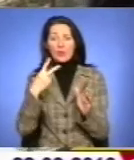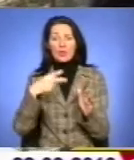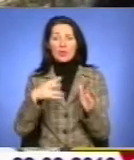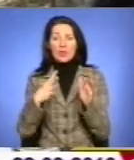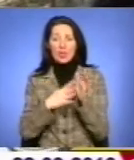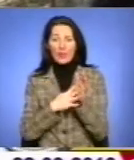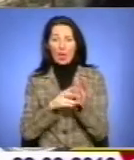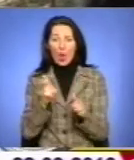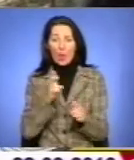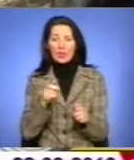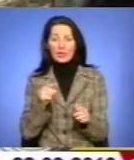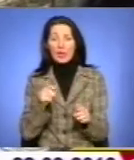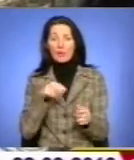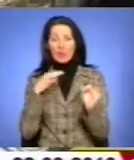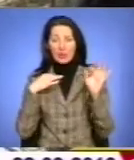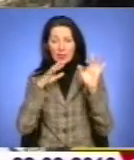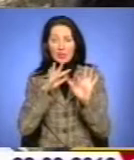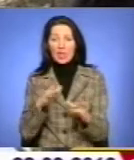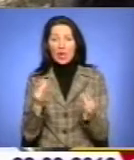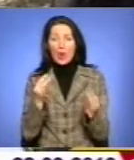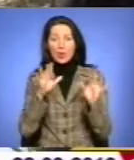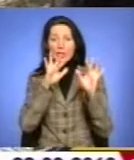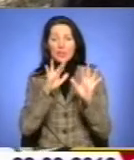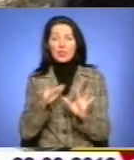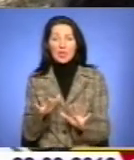28-29 березня у вигляді снігу та мокрого снігу.